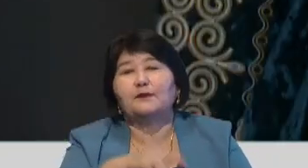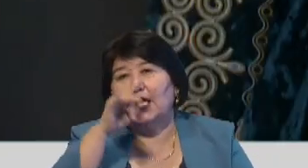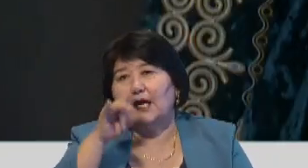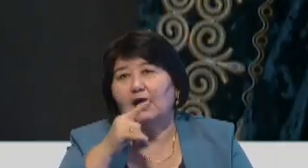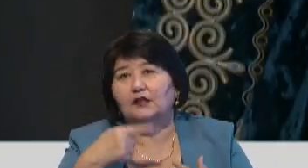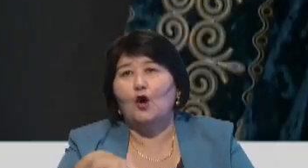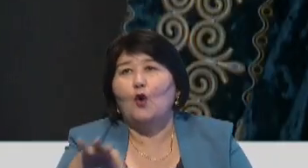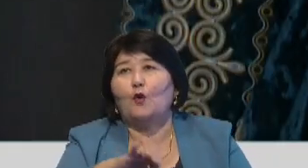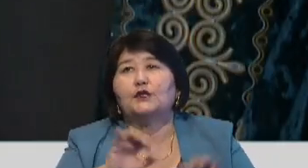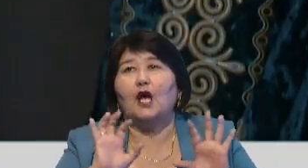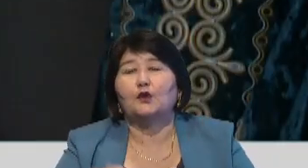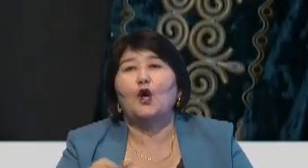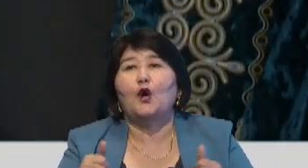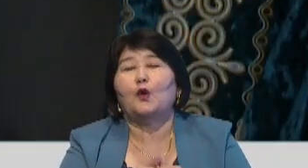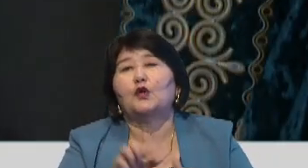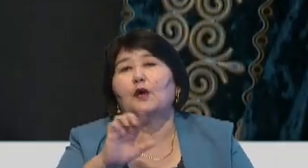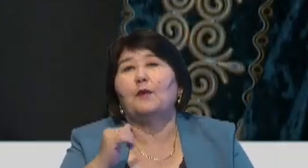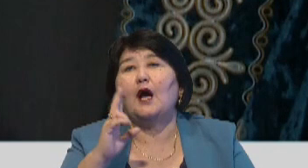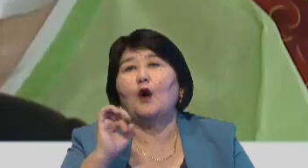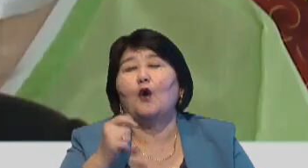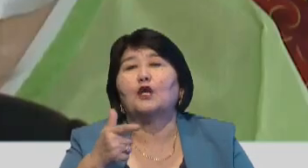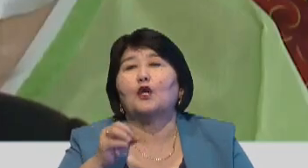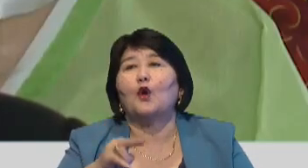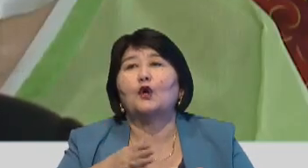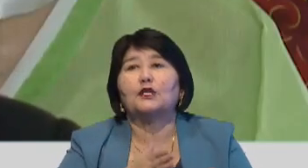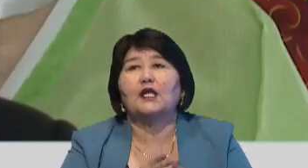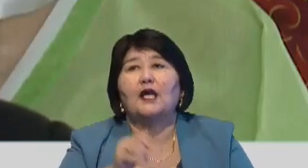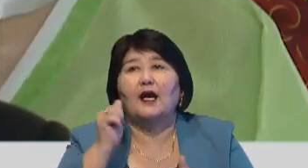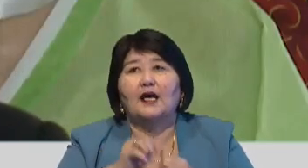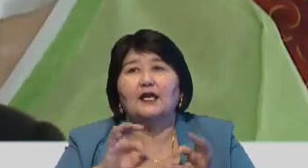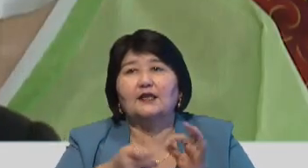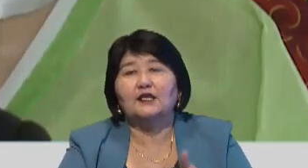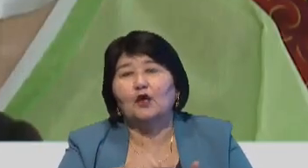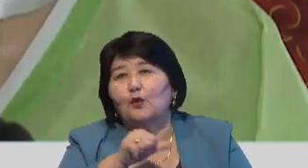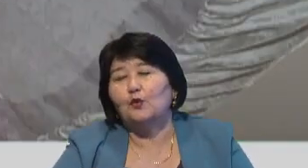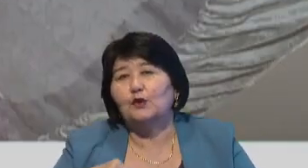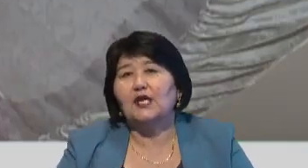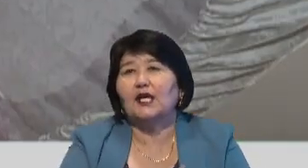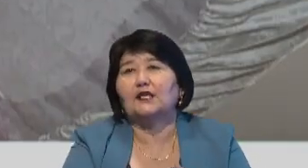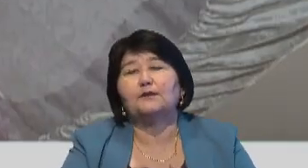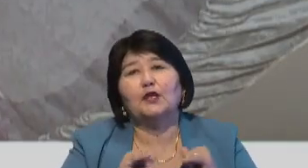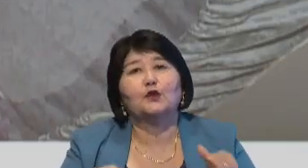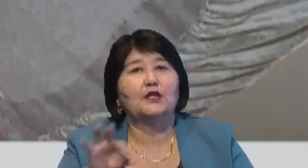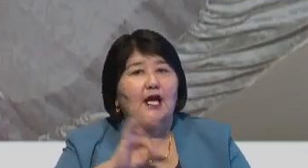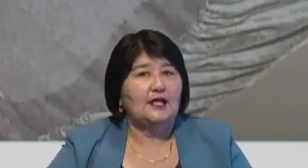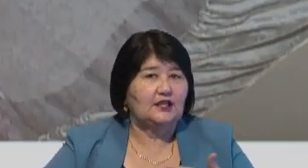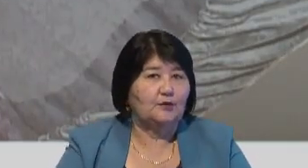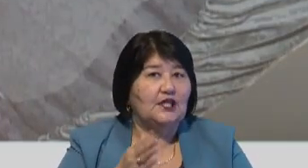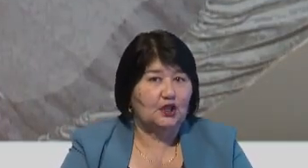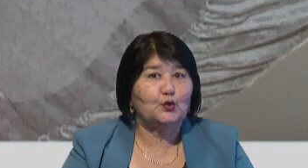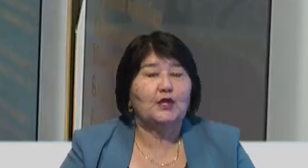қорының облыстағы төрағасы. Көршілес Байқоңырдағы геосаяси ахуалды жиі зерделеп, өзара ынтымақтастықты нығайтуға септігін